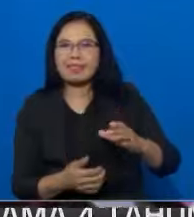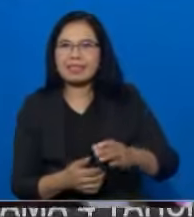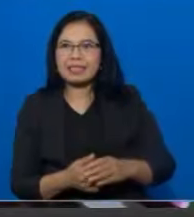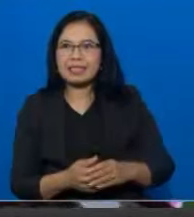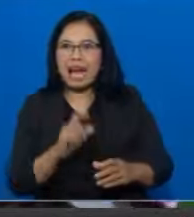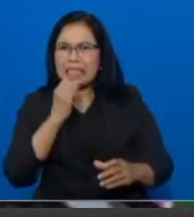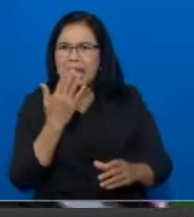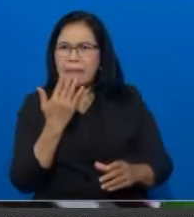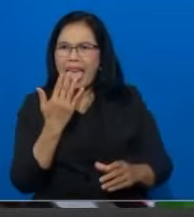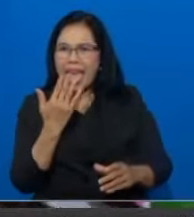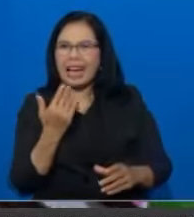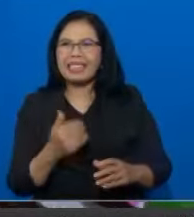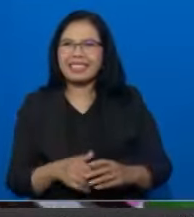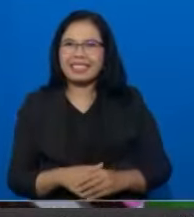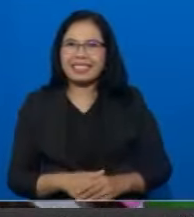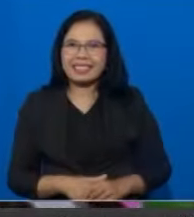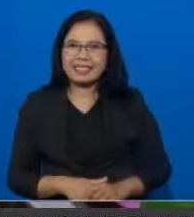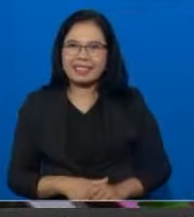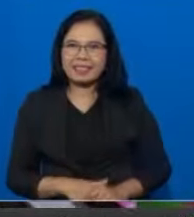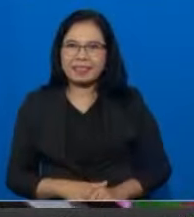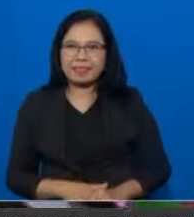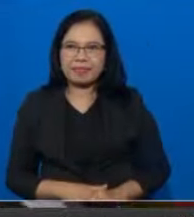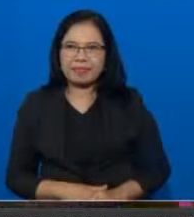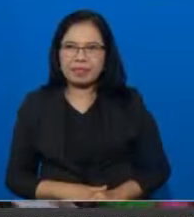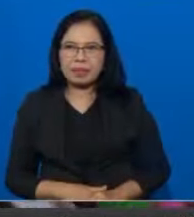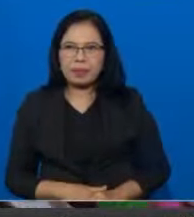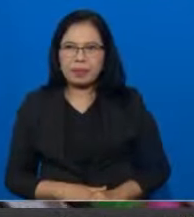agak sedikit thick karena ada si kacangnya tadi.